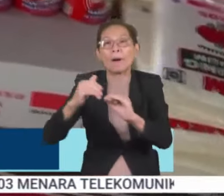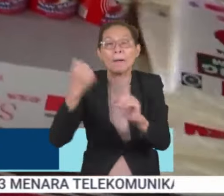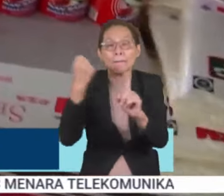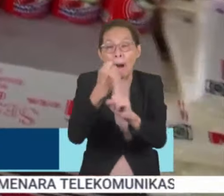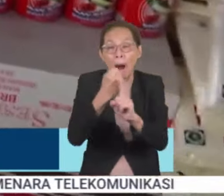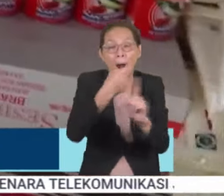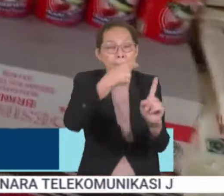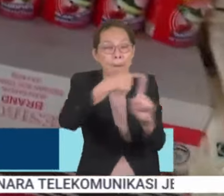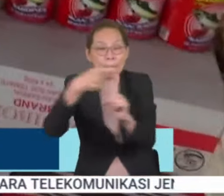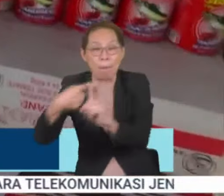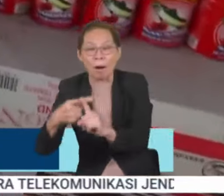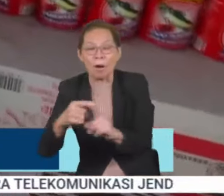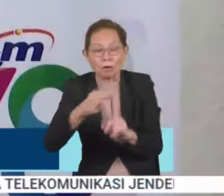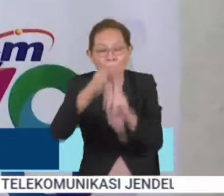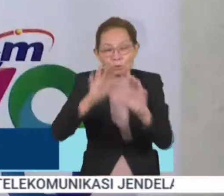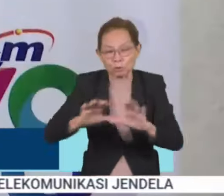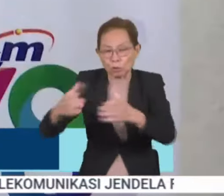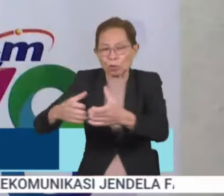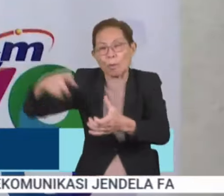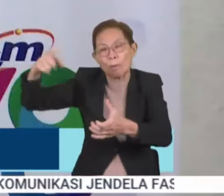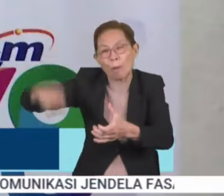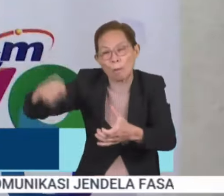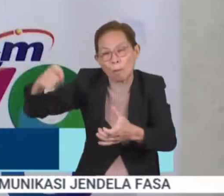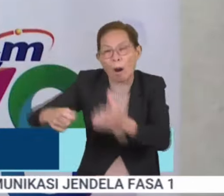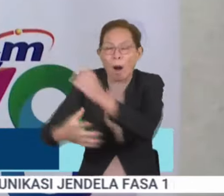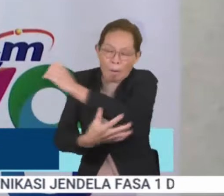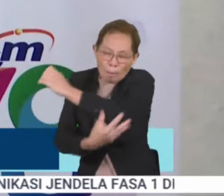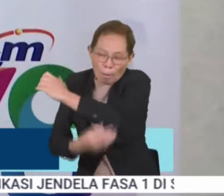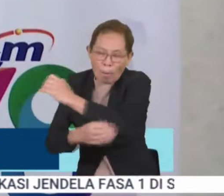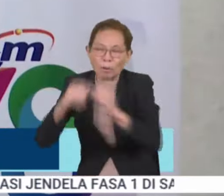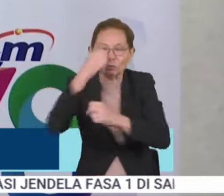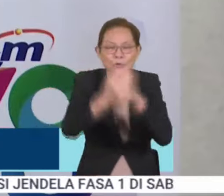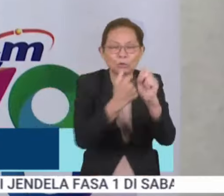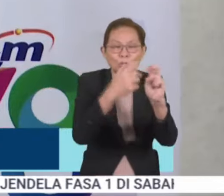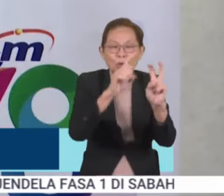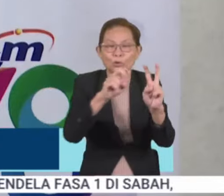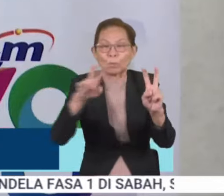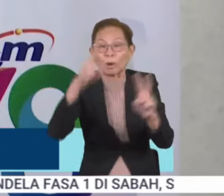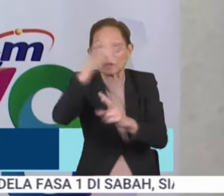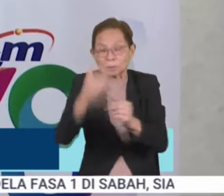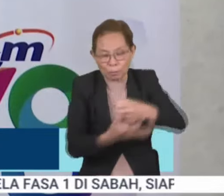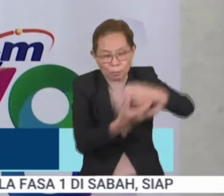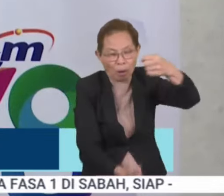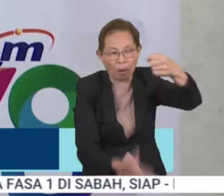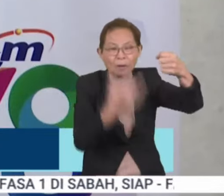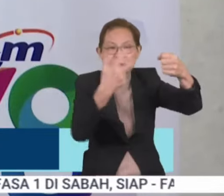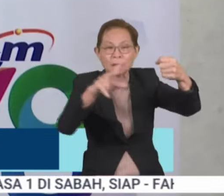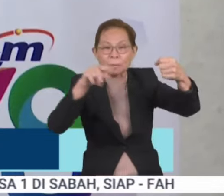bermakna khususnya kepada golongan memerlukan. Untuk tahun 2025, kerajaan peruntukkan